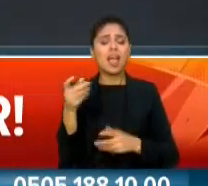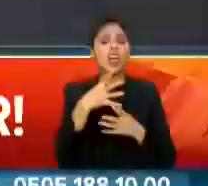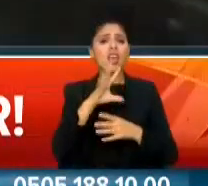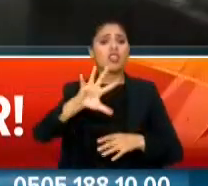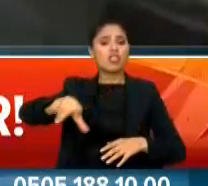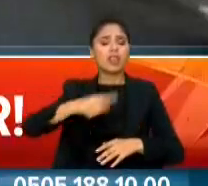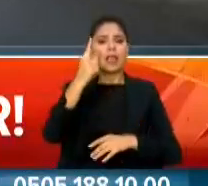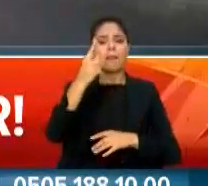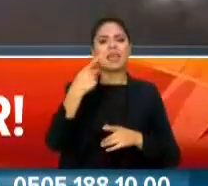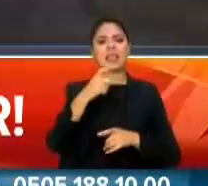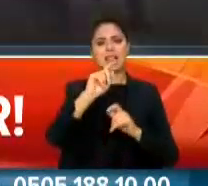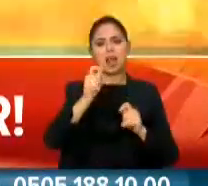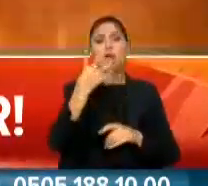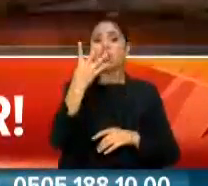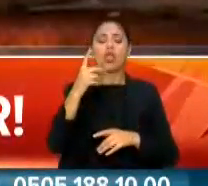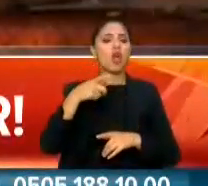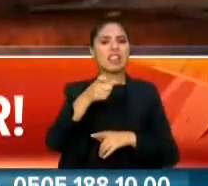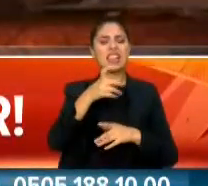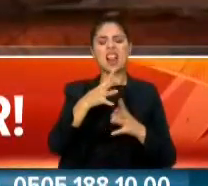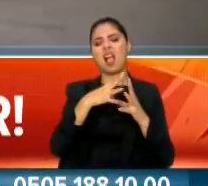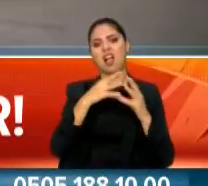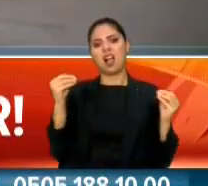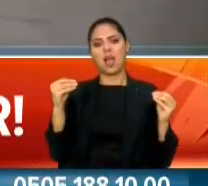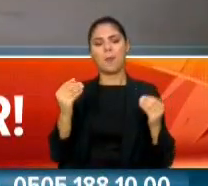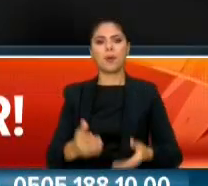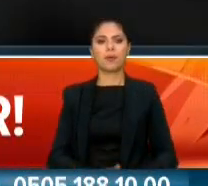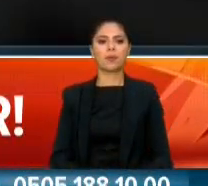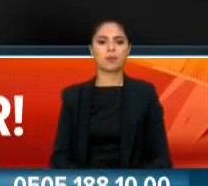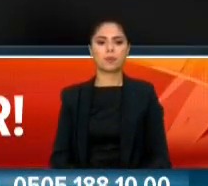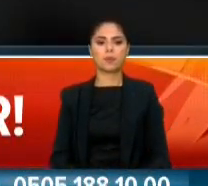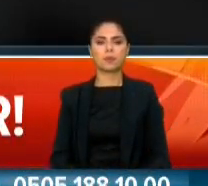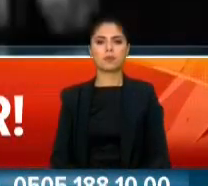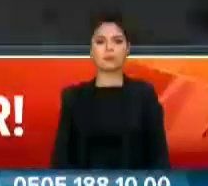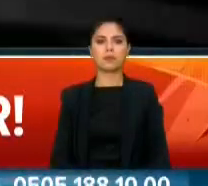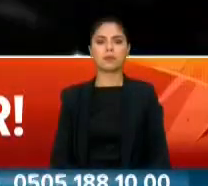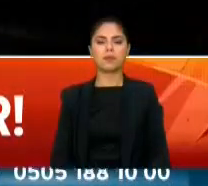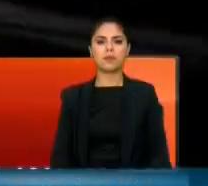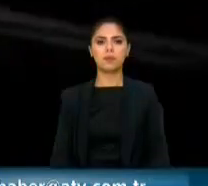bulmayı başardı. Diğer 4 silahtansa şimdilik bir ses seda yok. And it is